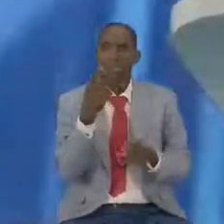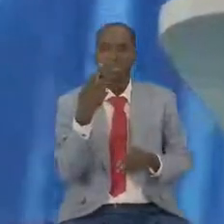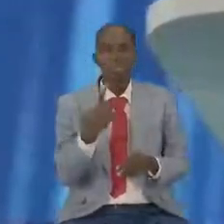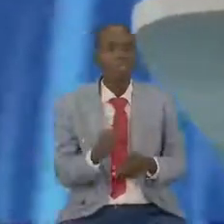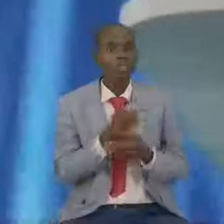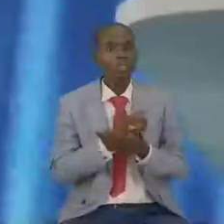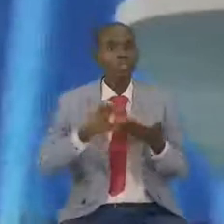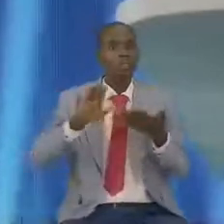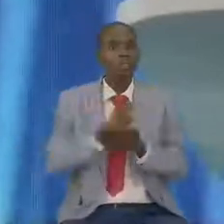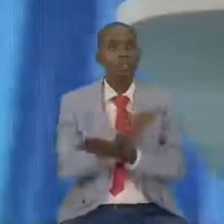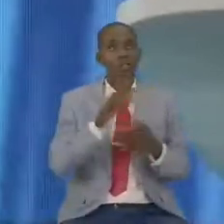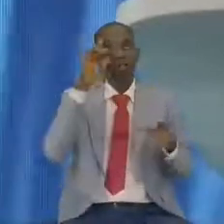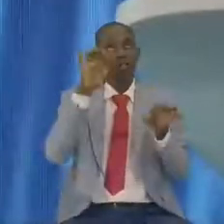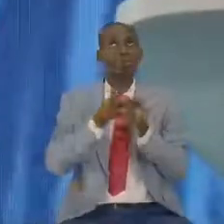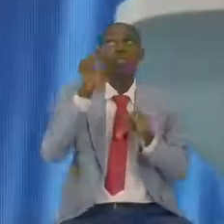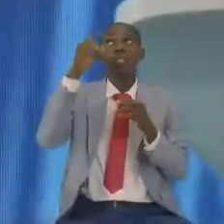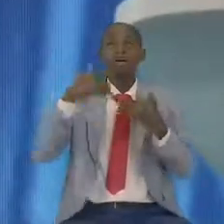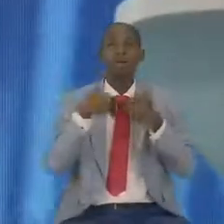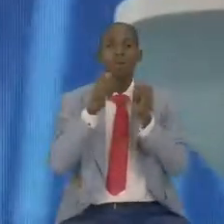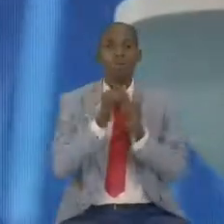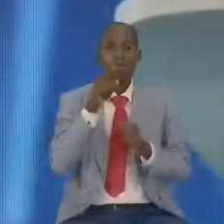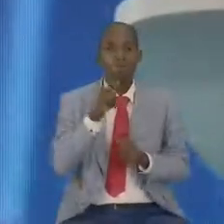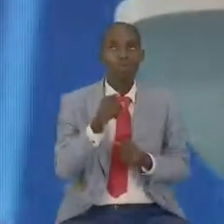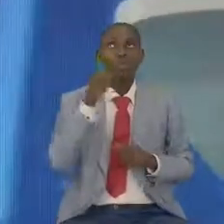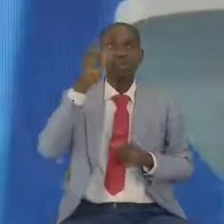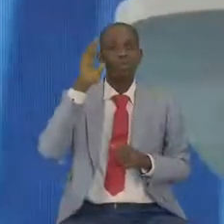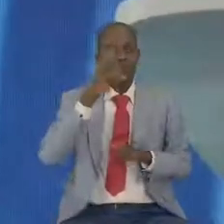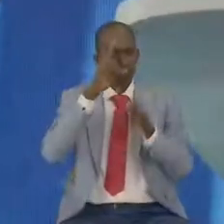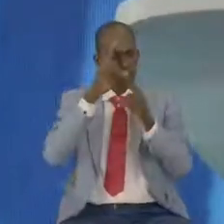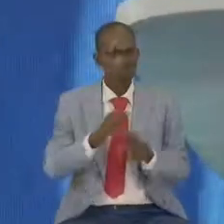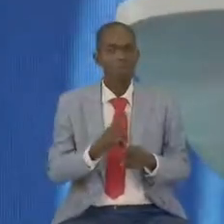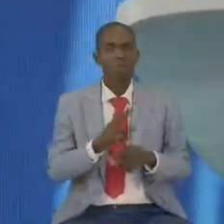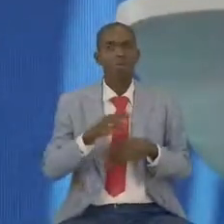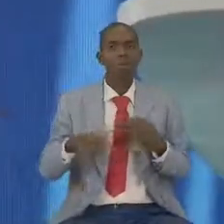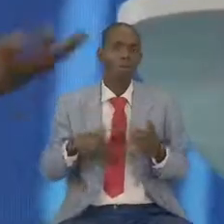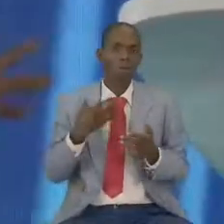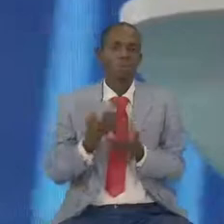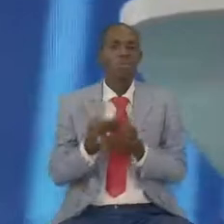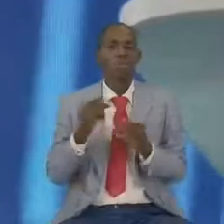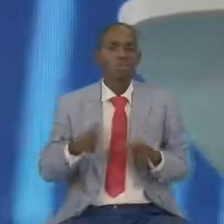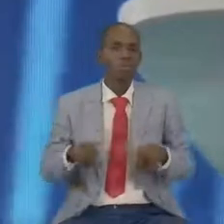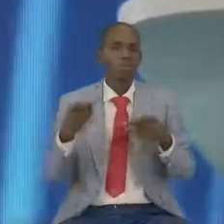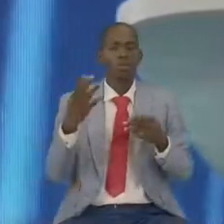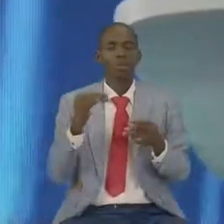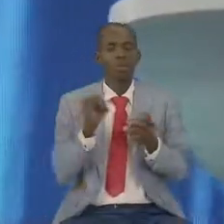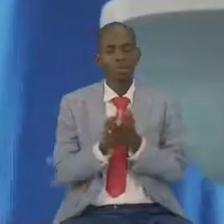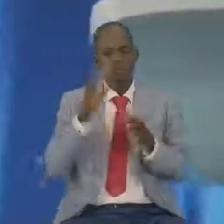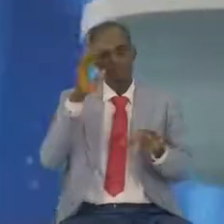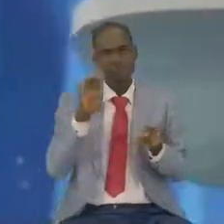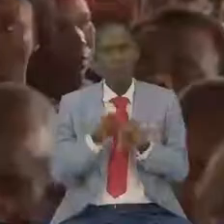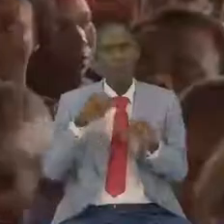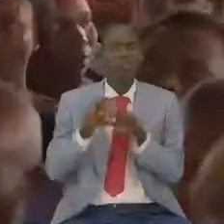qu'il a avec toi, il va honorer les termes et les conditions et les provisions de l'alliance au nom